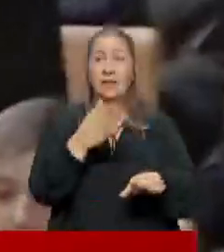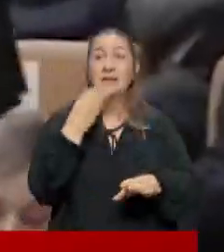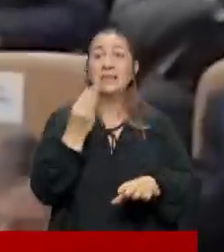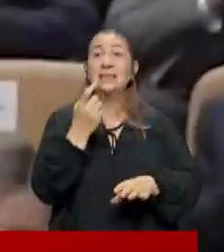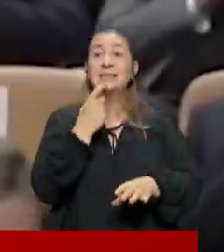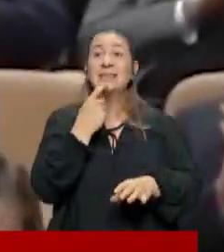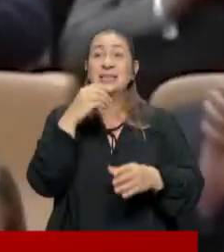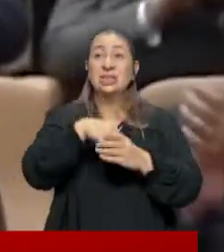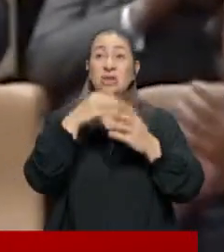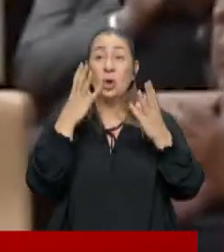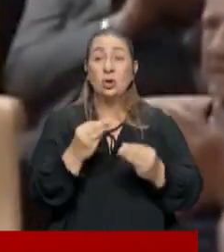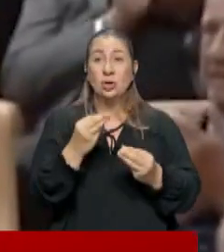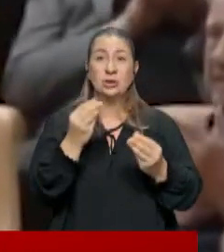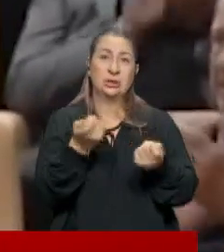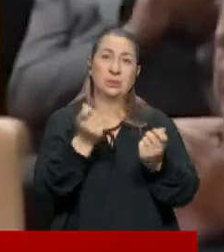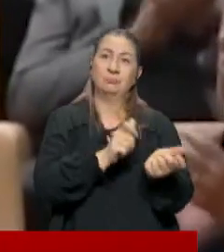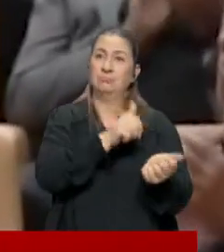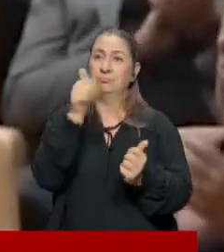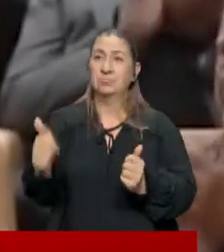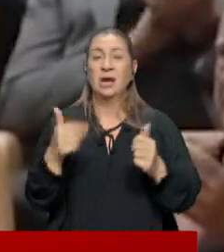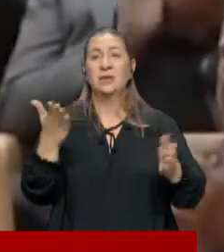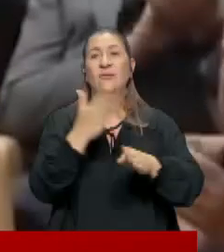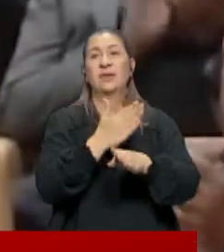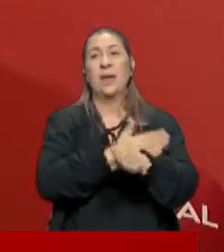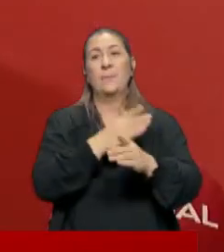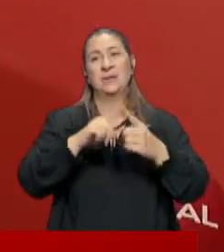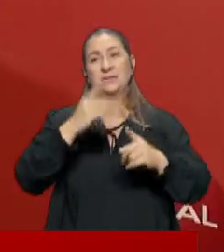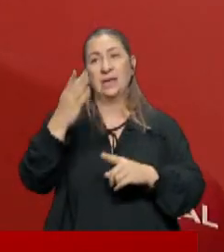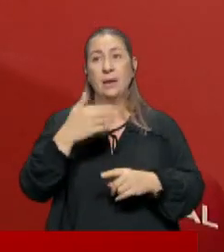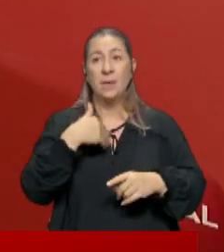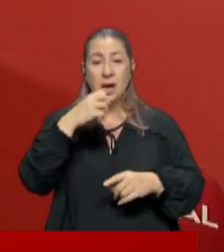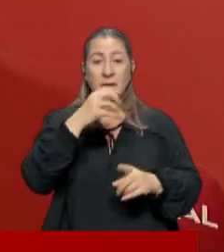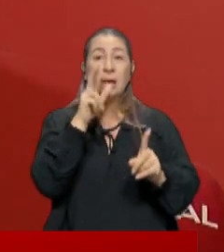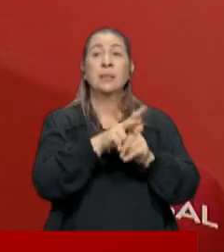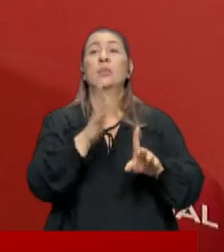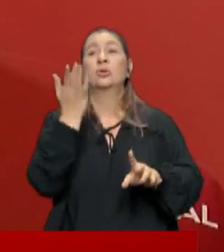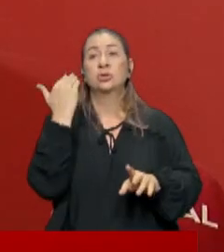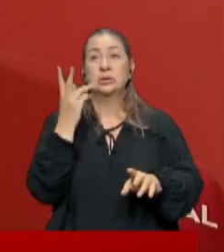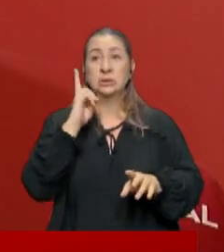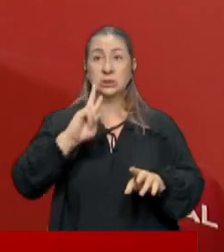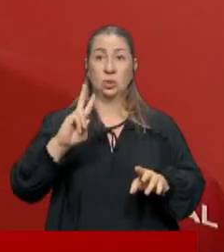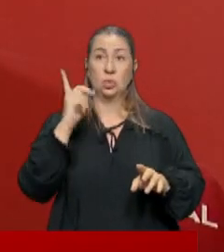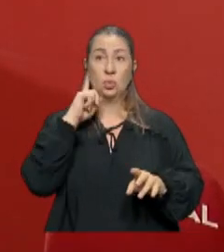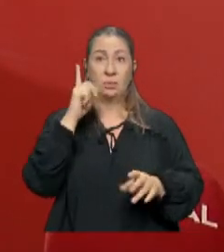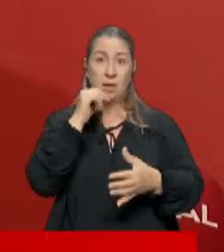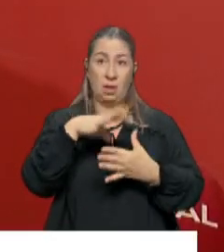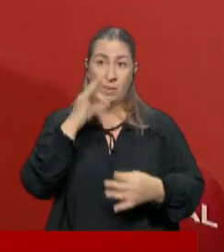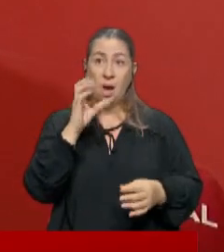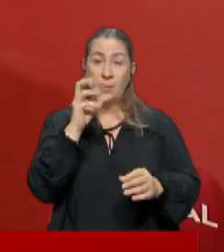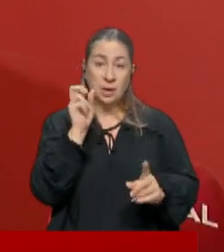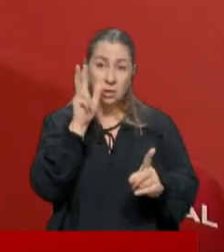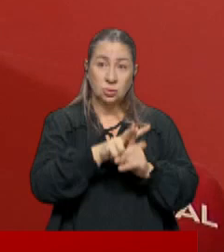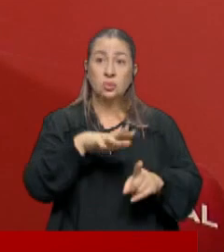Gençlik yıllarında da içinde bulunduğu harekete döndü. Artık Vatan Partisi'nde. Ben AK Parti'ye katılmadan önce de zengin ve ünlü bir adamdım. AK